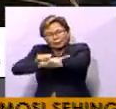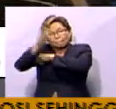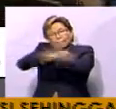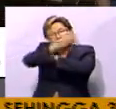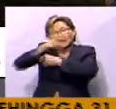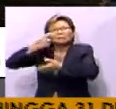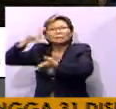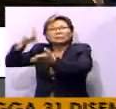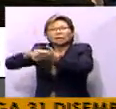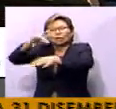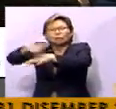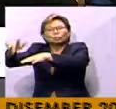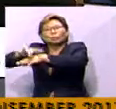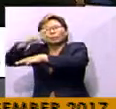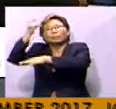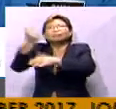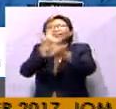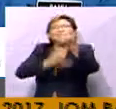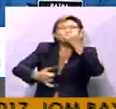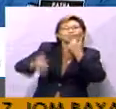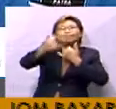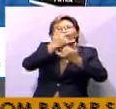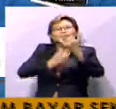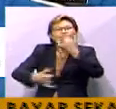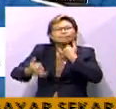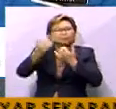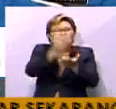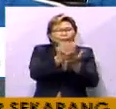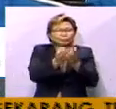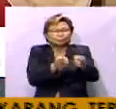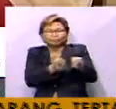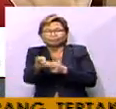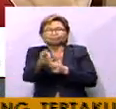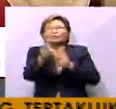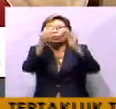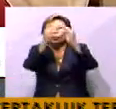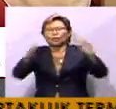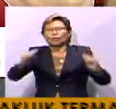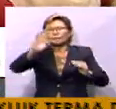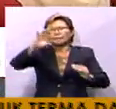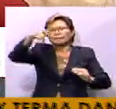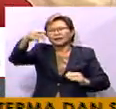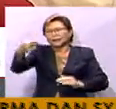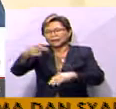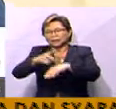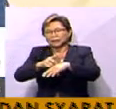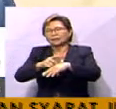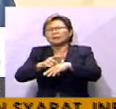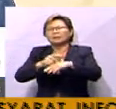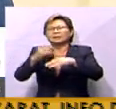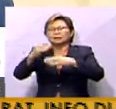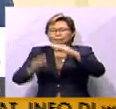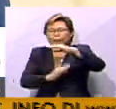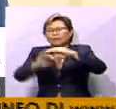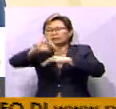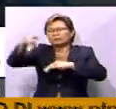notis pengosongan berikutan kesilapan daripada pihak bahagian pengurusan hartanah BPH di bawah jabatan Perdana